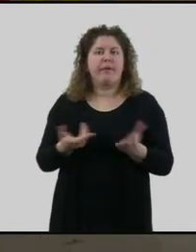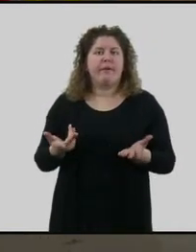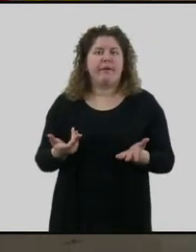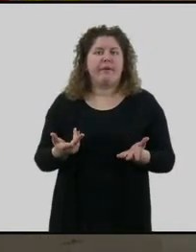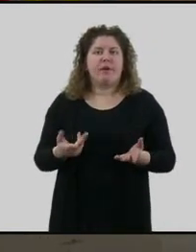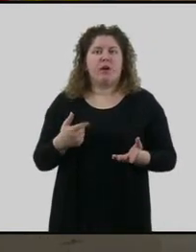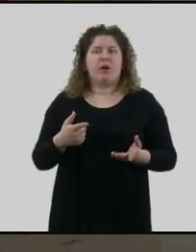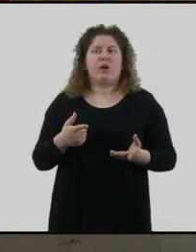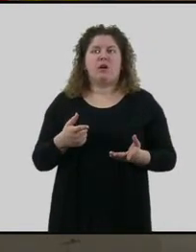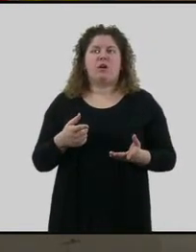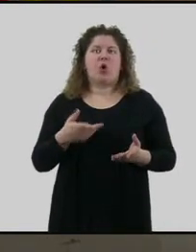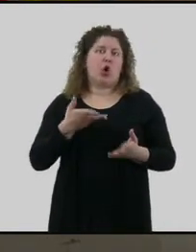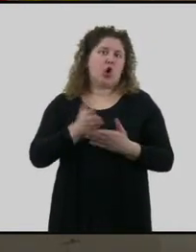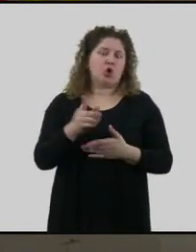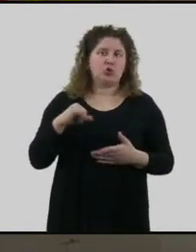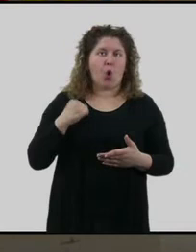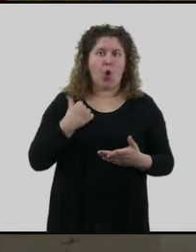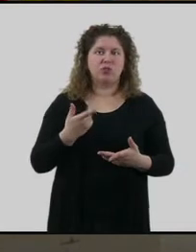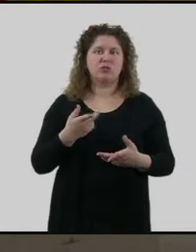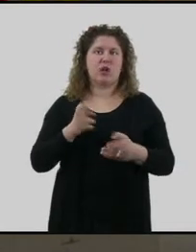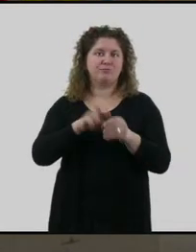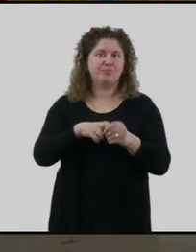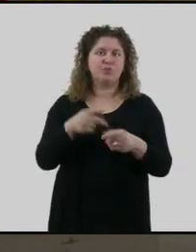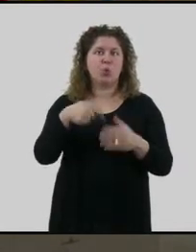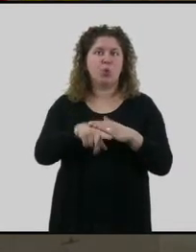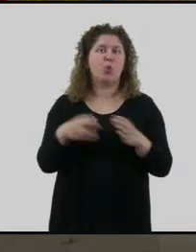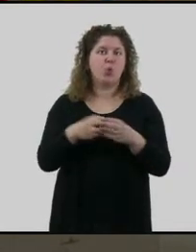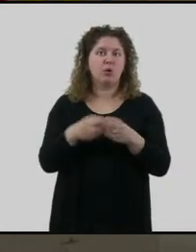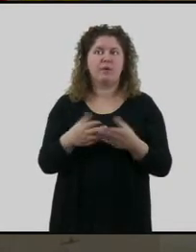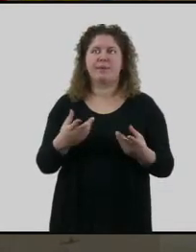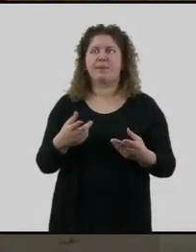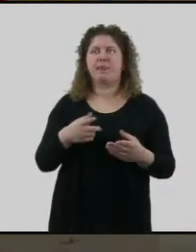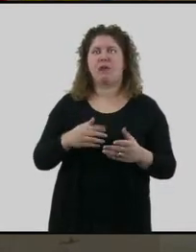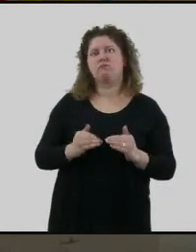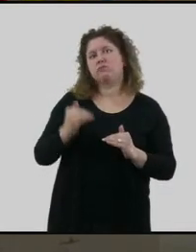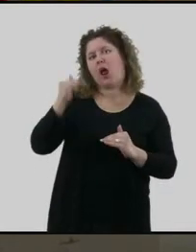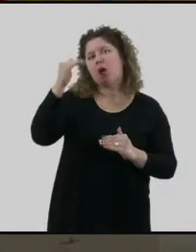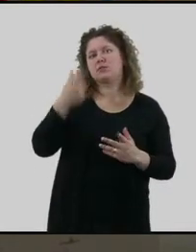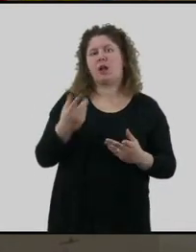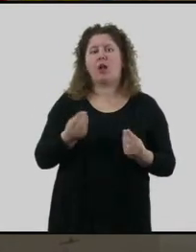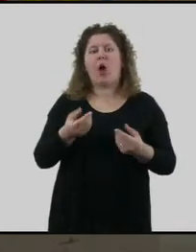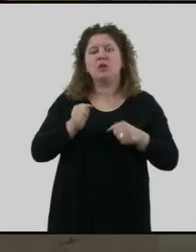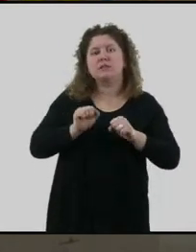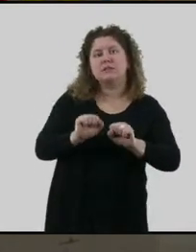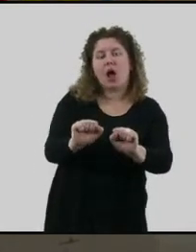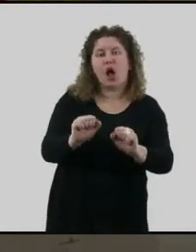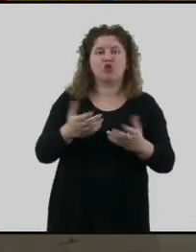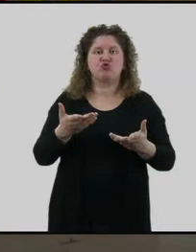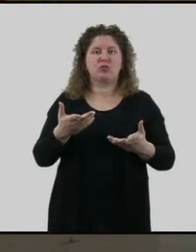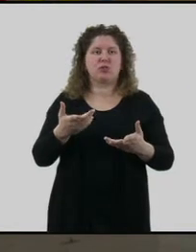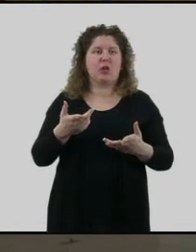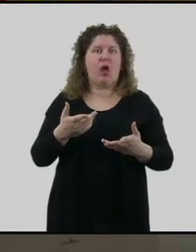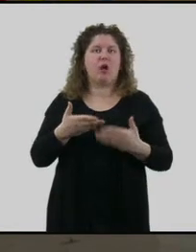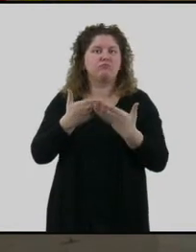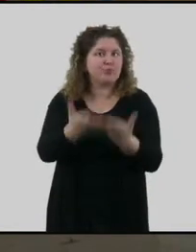jer je dijete, znači, tijekom godina boravka u udruzi, raste u jednom sigurnom miljeu, kako se zove, gdje je zaštićeno, gdje mu je pružena